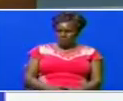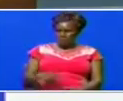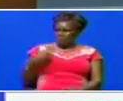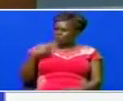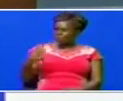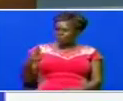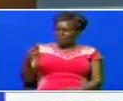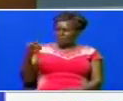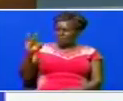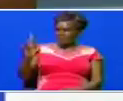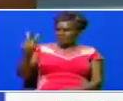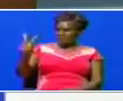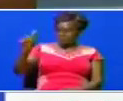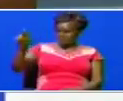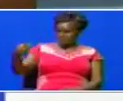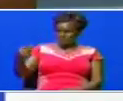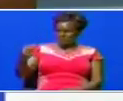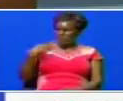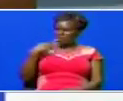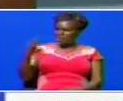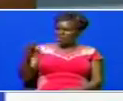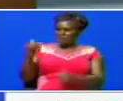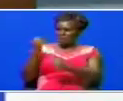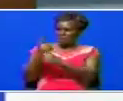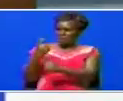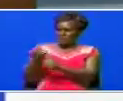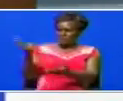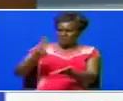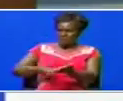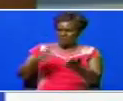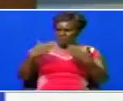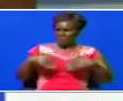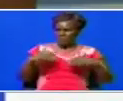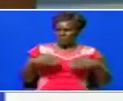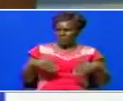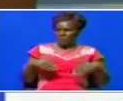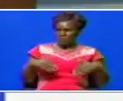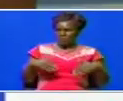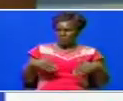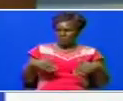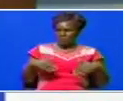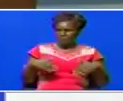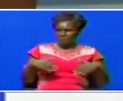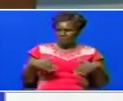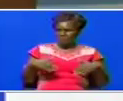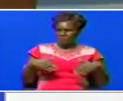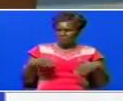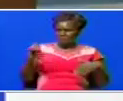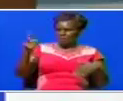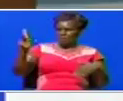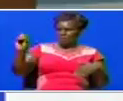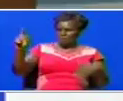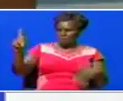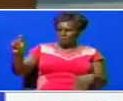Two hundred and thirty-two thousand three hundred and eleven registered voters. John Ekuru